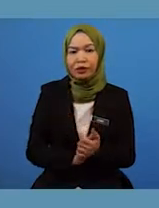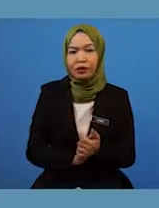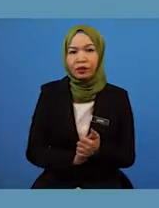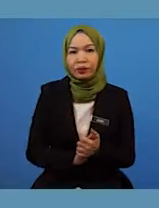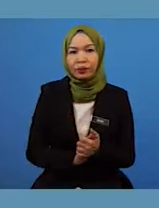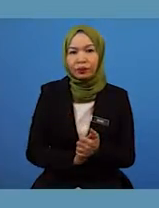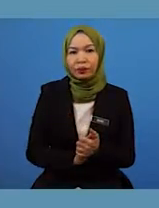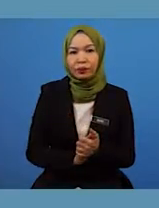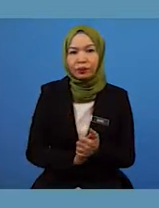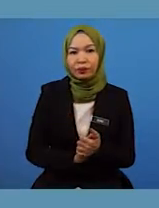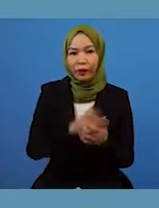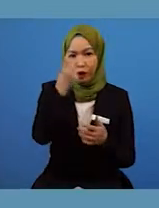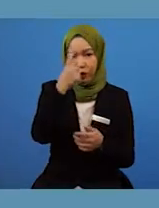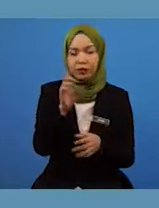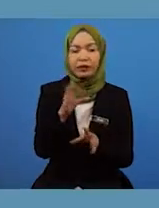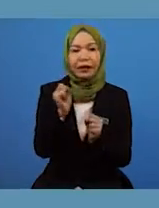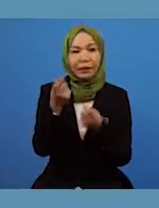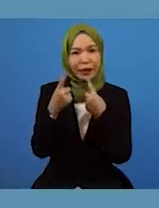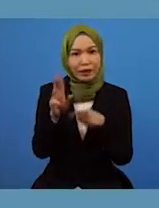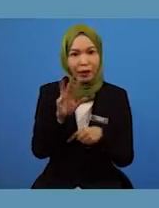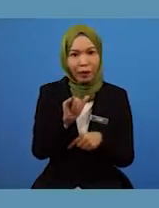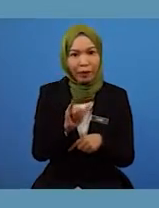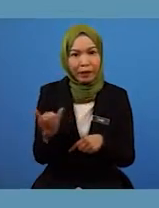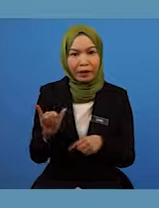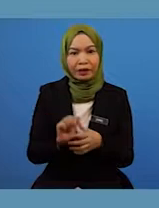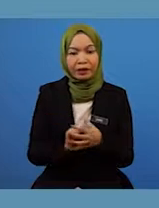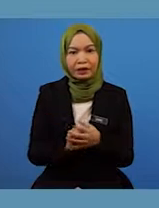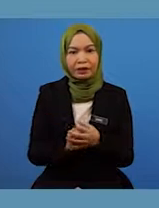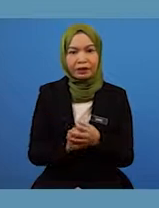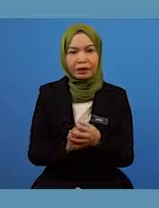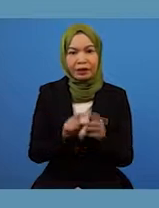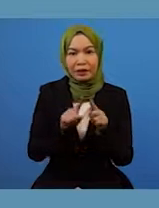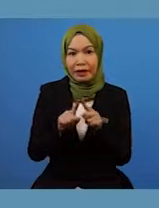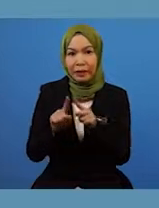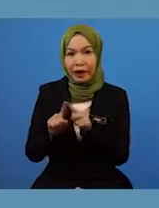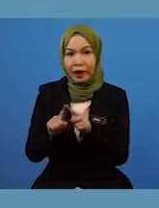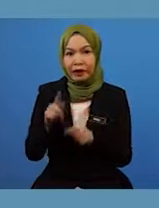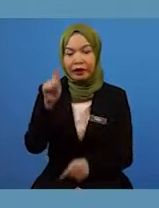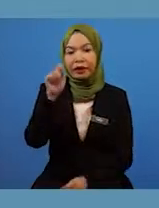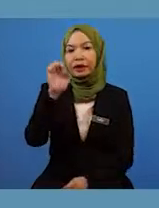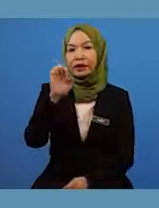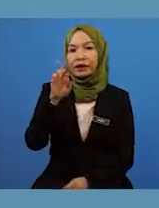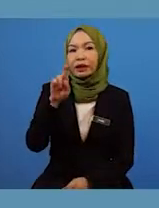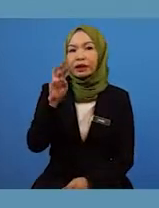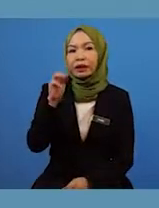2,007.6 kilojoule per mol. Dan ini adalah persamaan termokimianya.